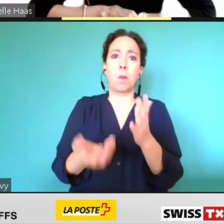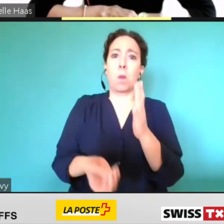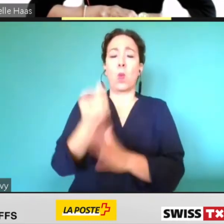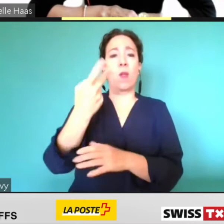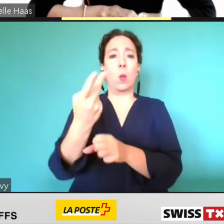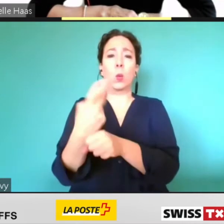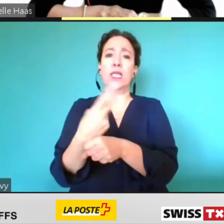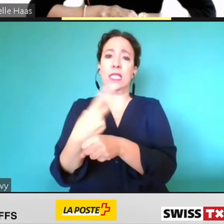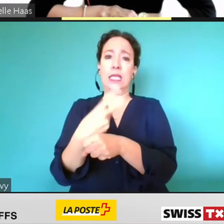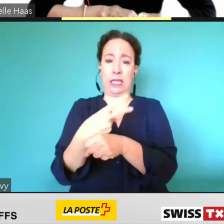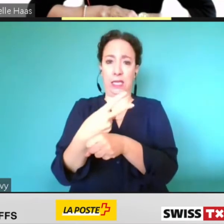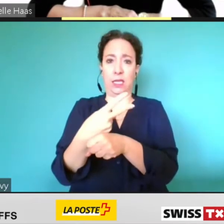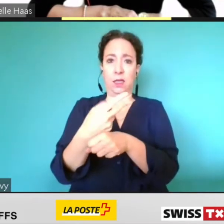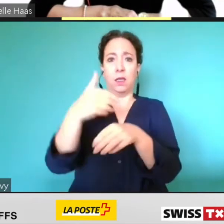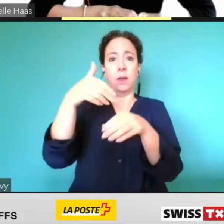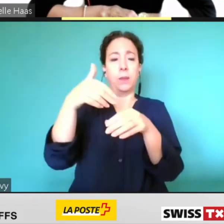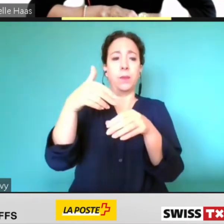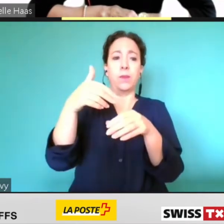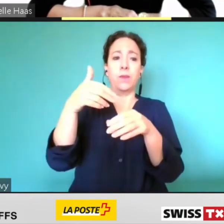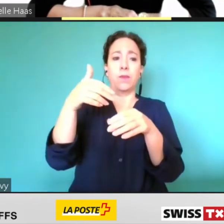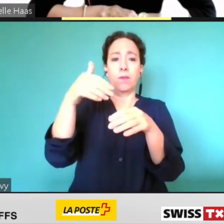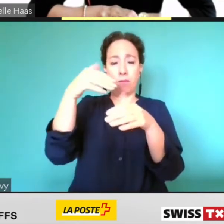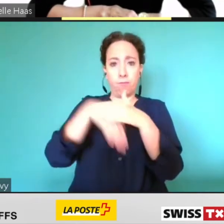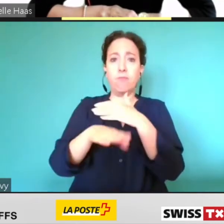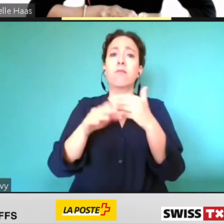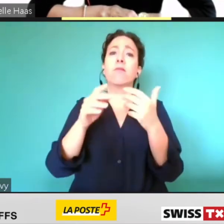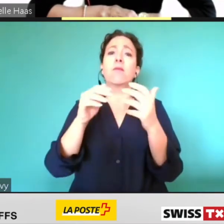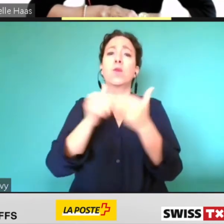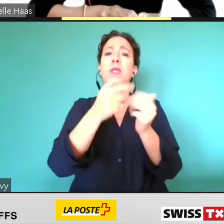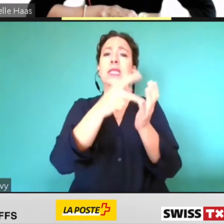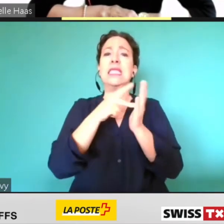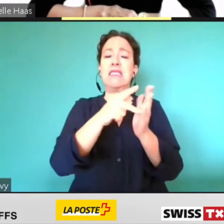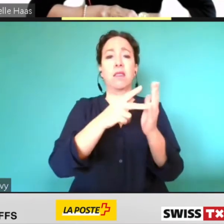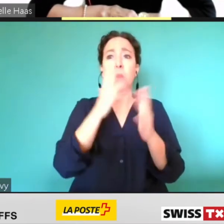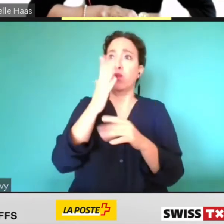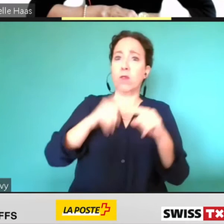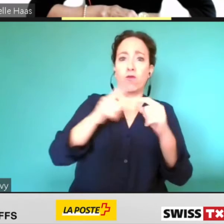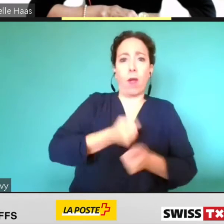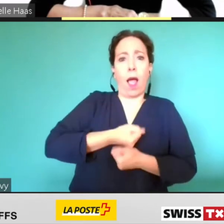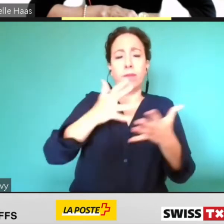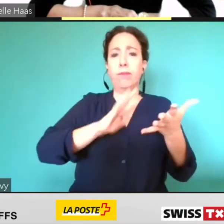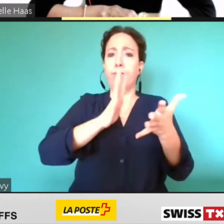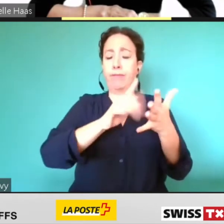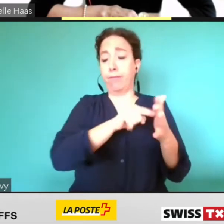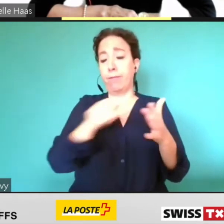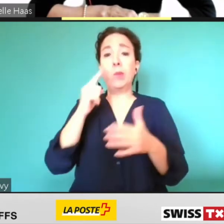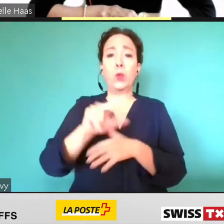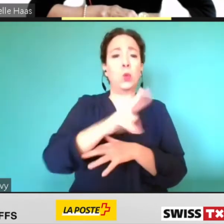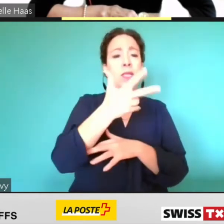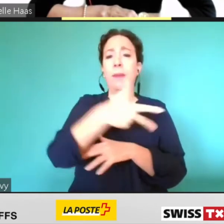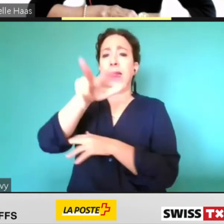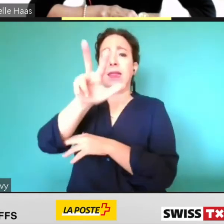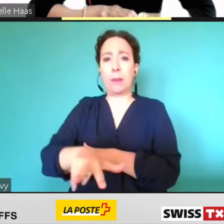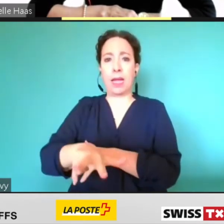multisemandant pour les demandes des clients en langue des signes d'ici la fin du troisième trimestre